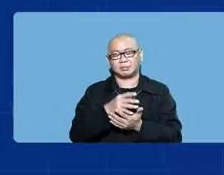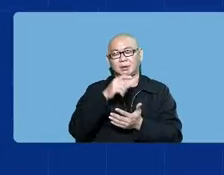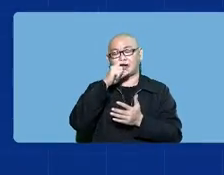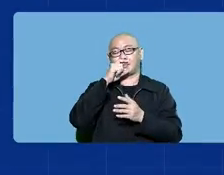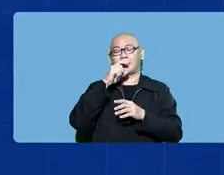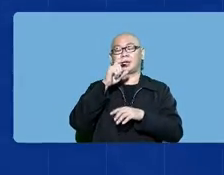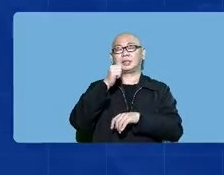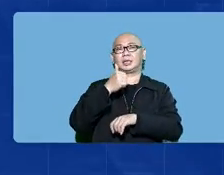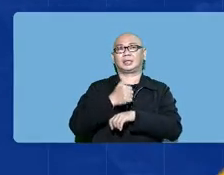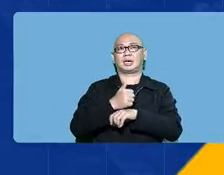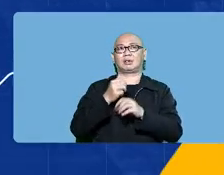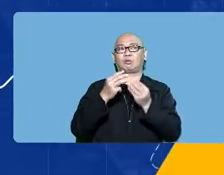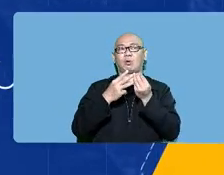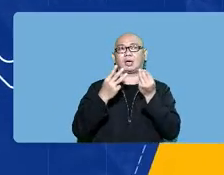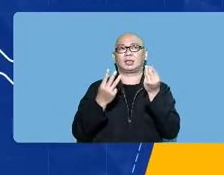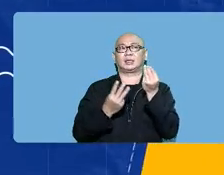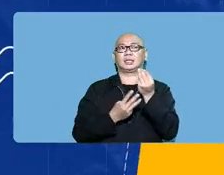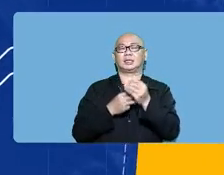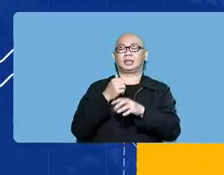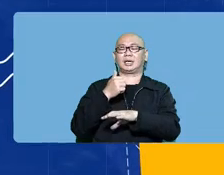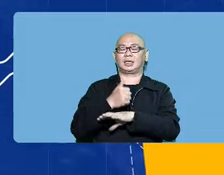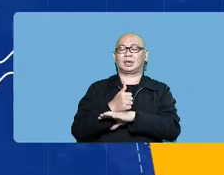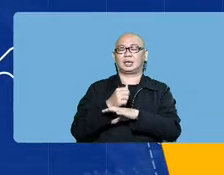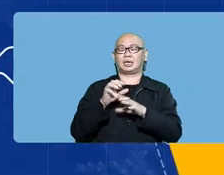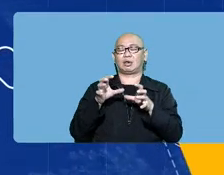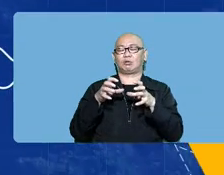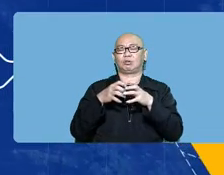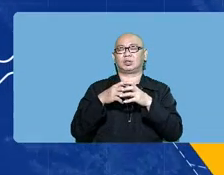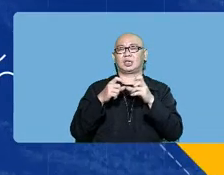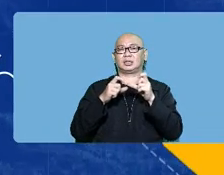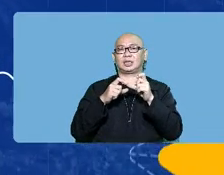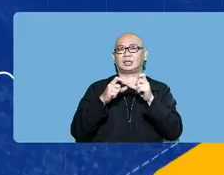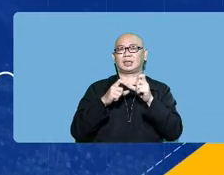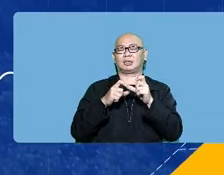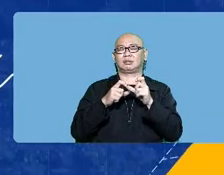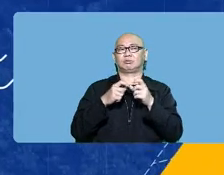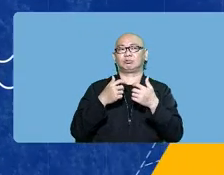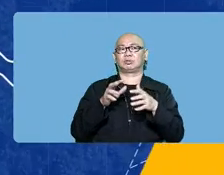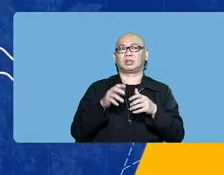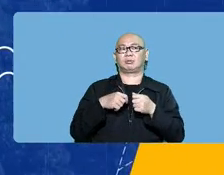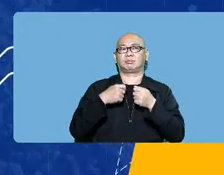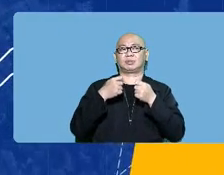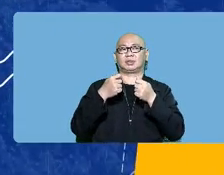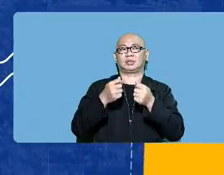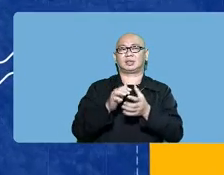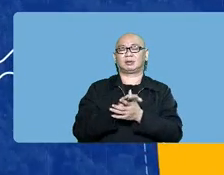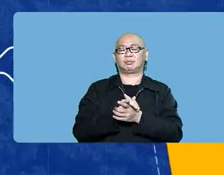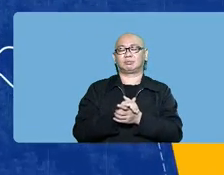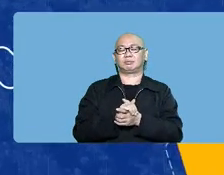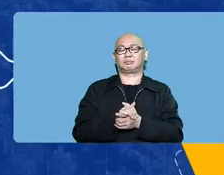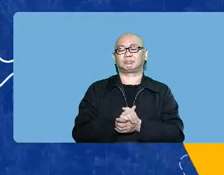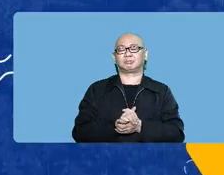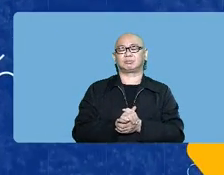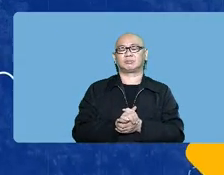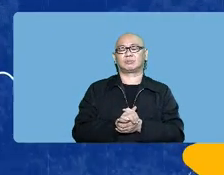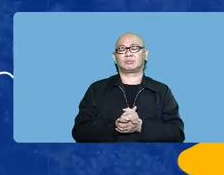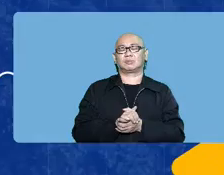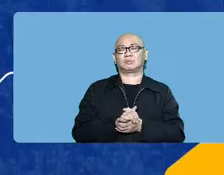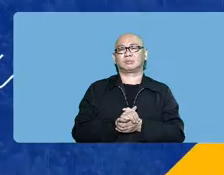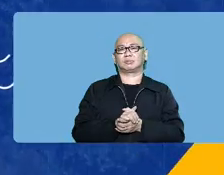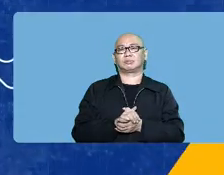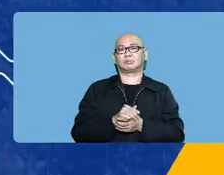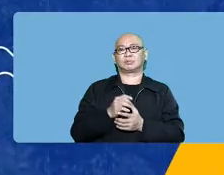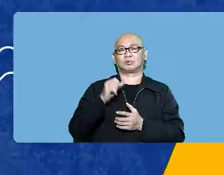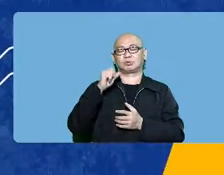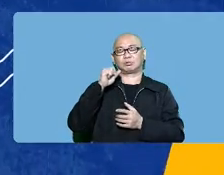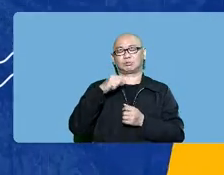Dekan, Wakil Dekan dan anggota Senat FIS yang telah memberikan persetujuan dan mengusulkan usul saya ke